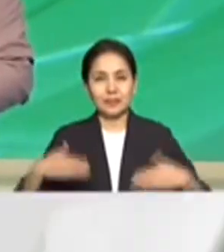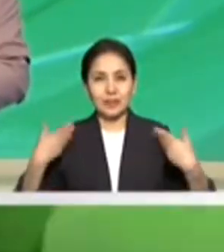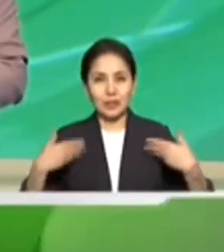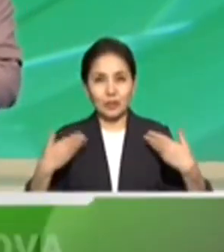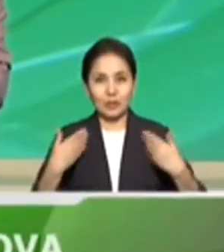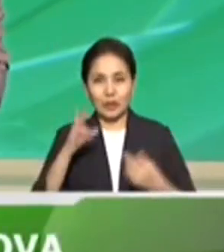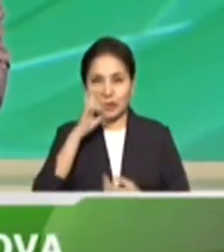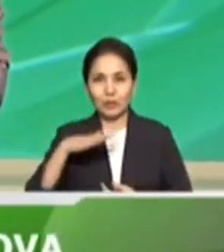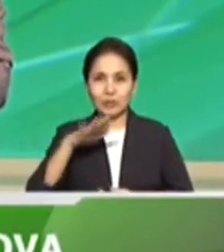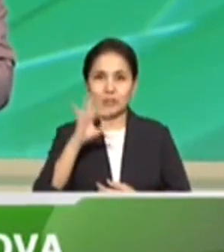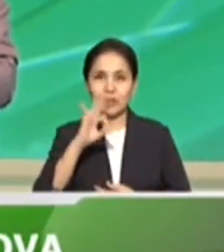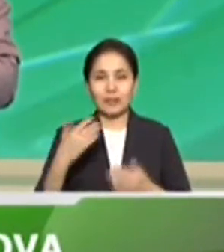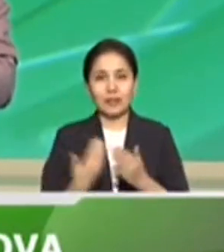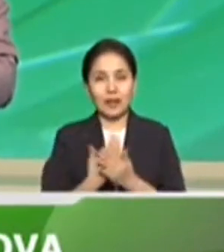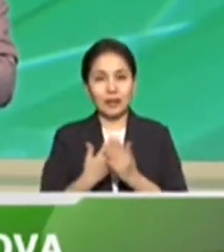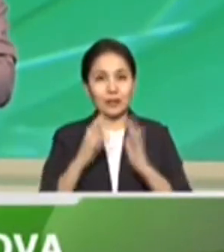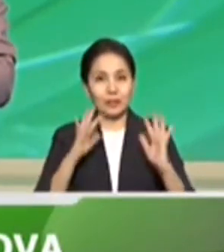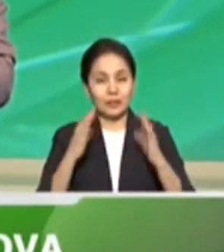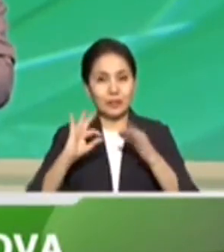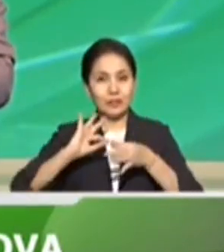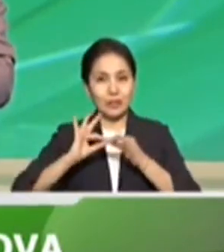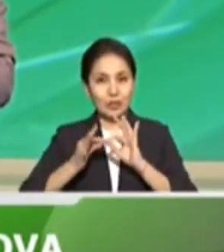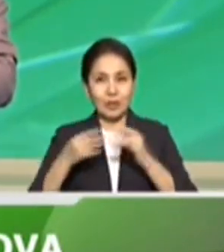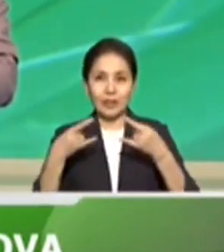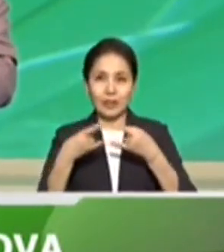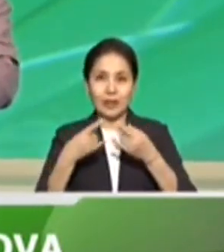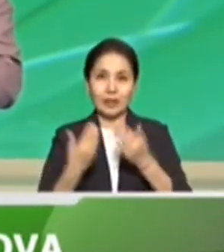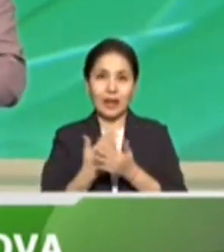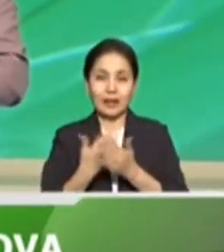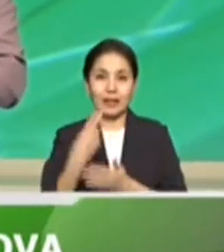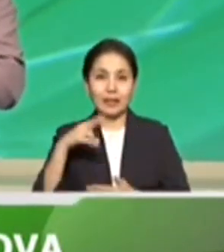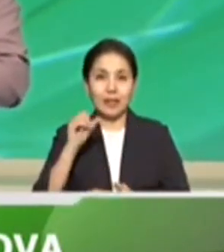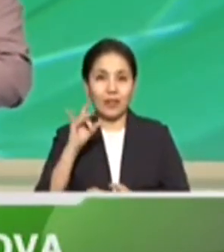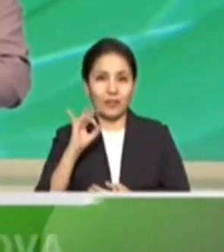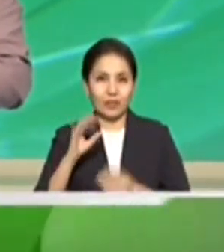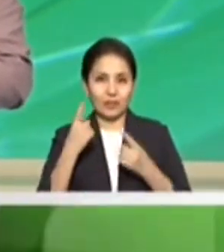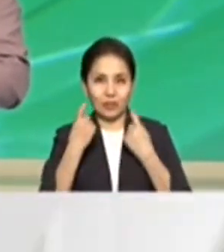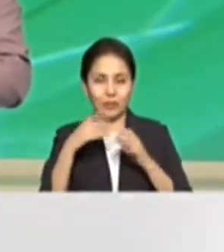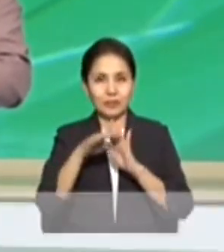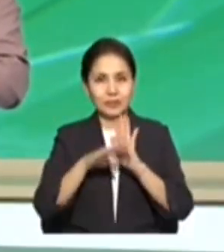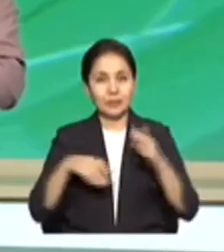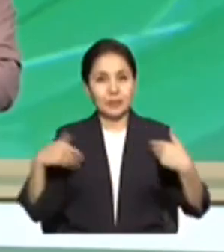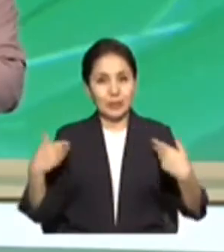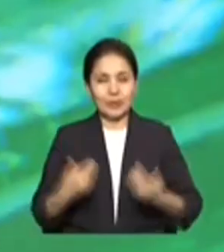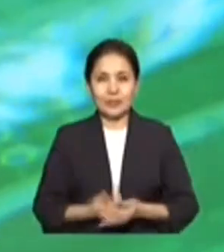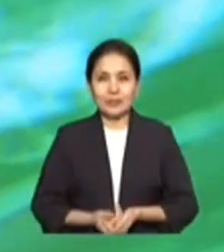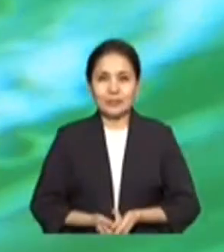Assalomu alaykum. Yurtimiz hamda dunyoda ro'y berayotgan voqealar tafsiloti bilan efirda yangi davr informatsion dasturi. Assalomu alaykum.